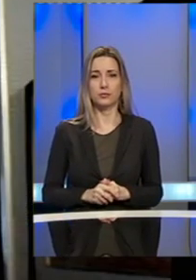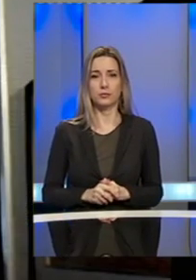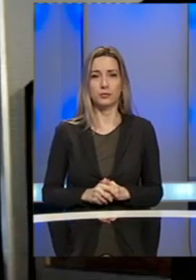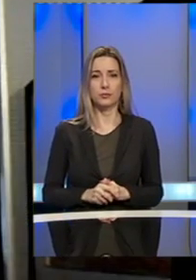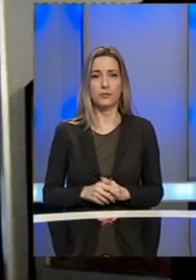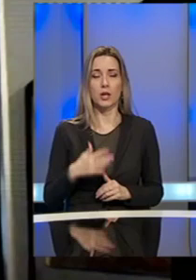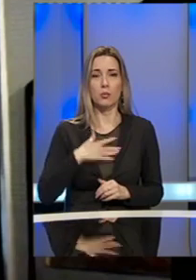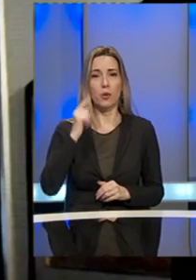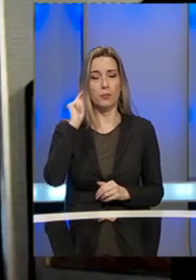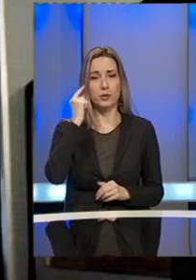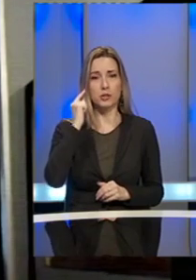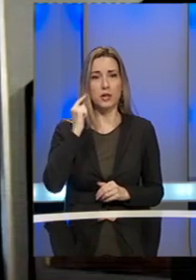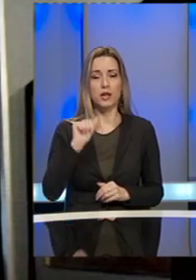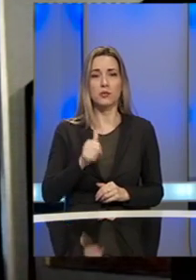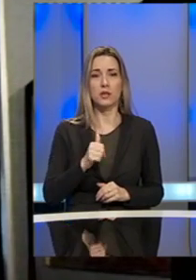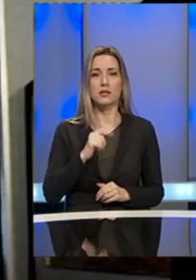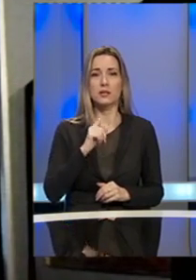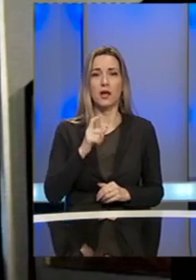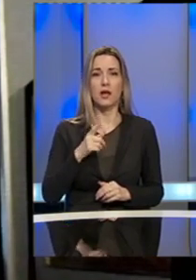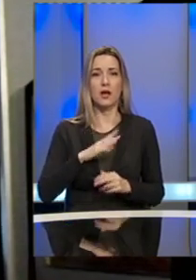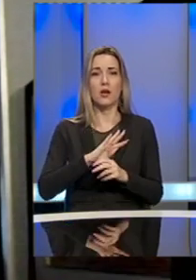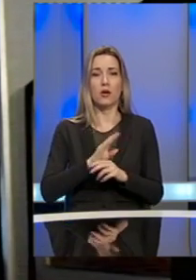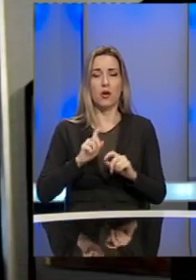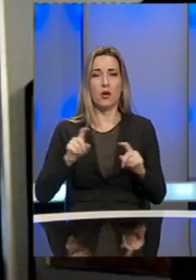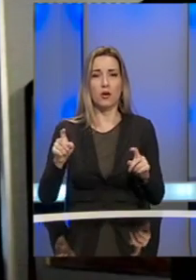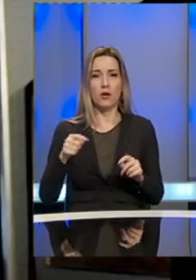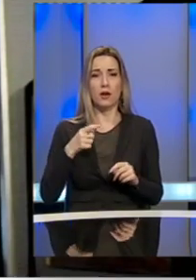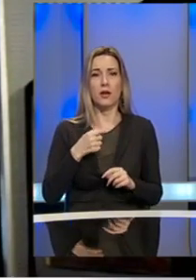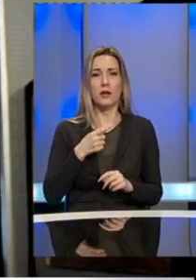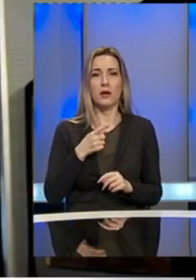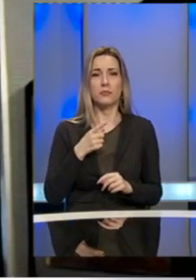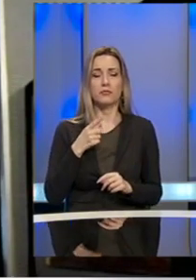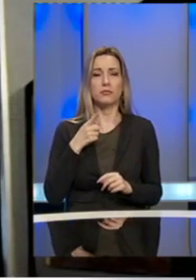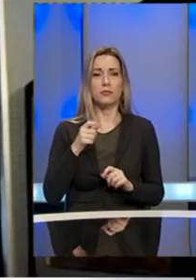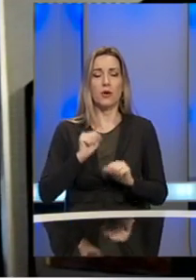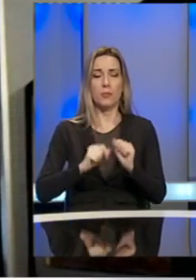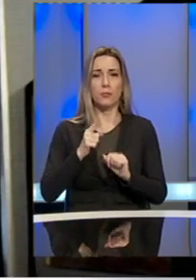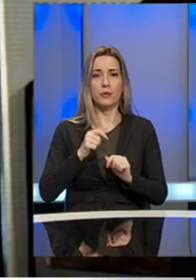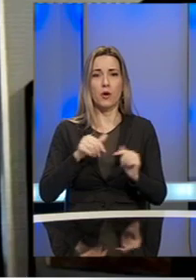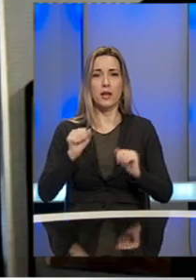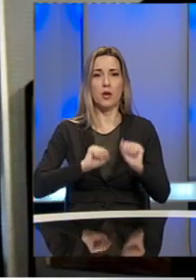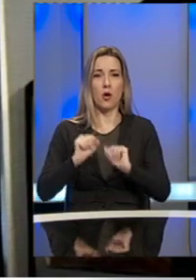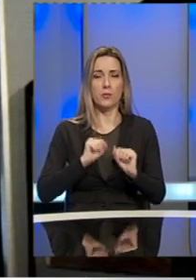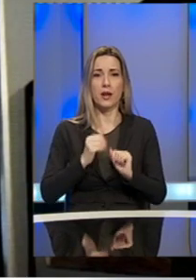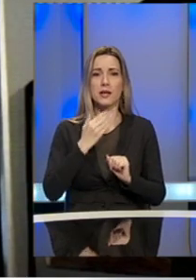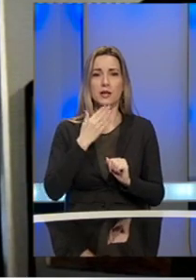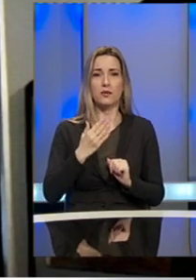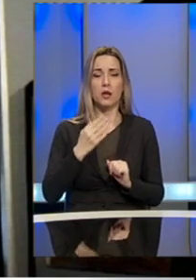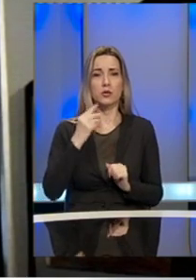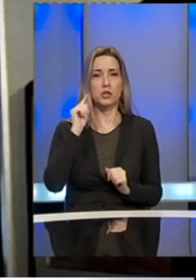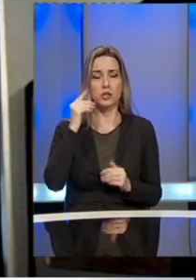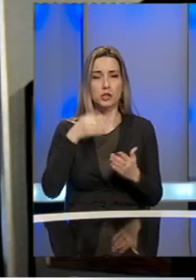Po mom mišljenju, jeste, COVID-19 je probio našu prvu liniju odbrane, upravo zahvaljujući